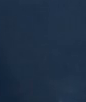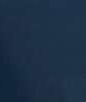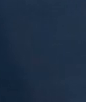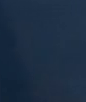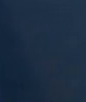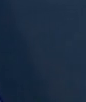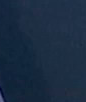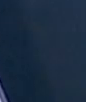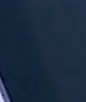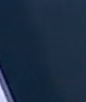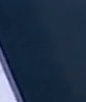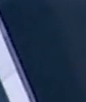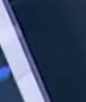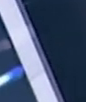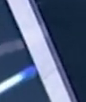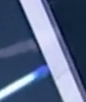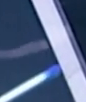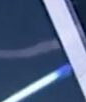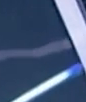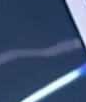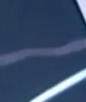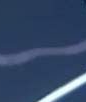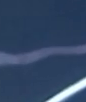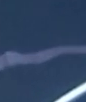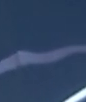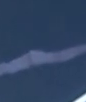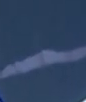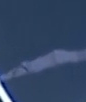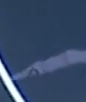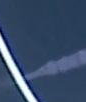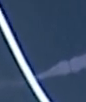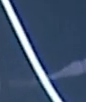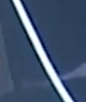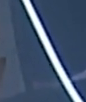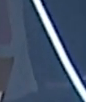лайки, пишите комментарии. Не забывайте включить колокольчик, чтобы всегда быть в курсе самого важного.